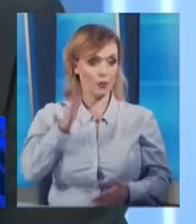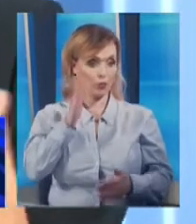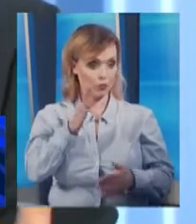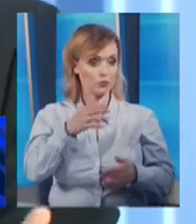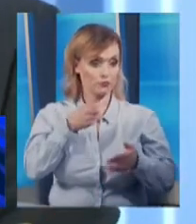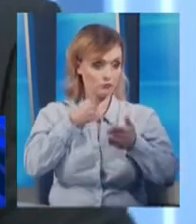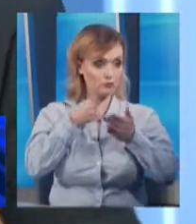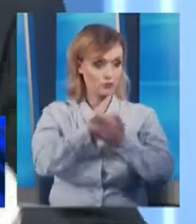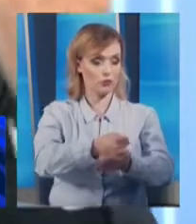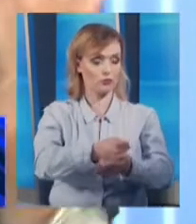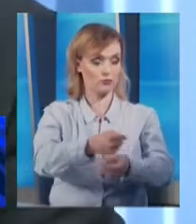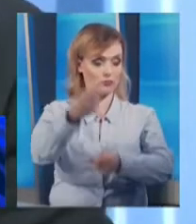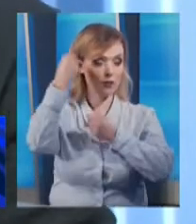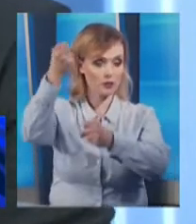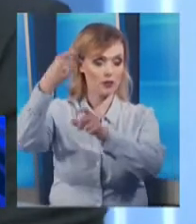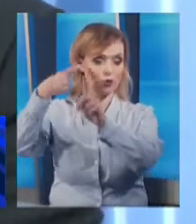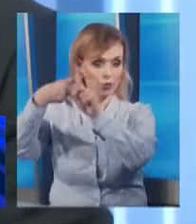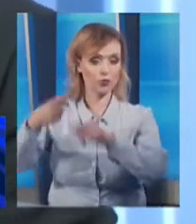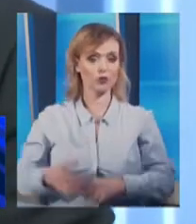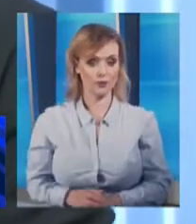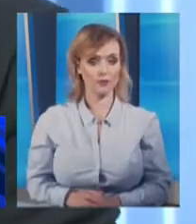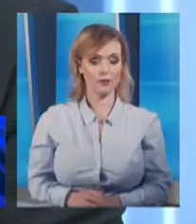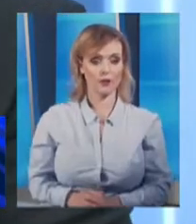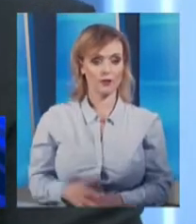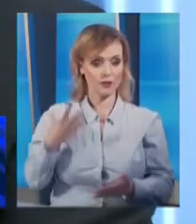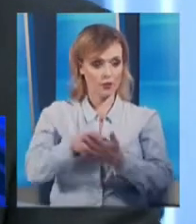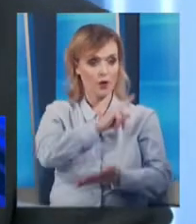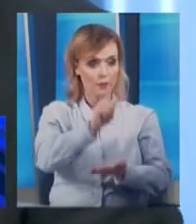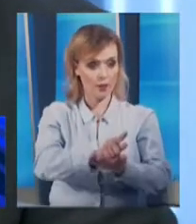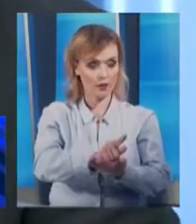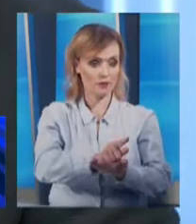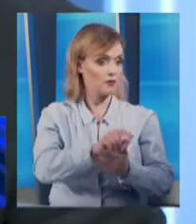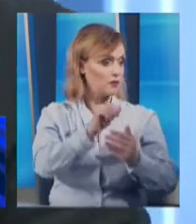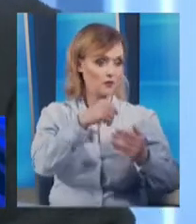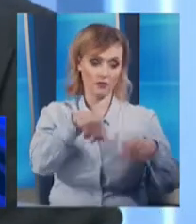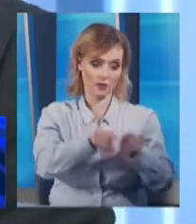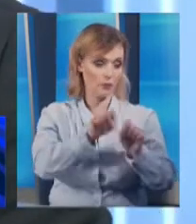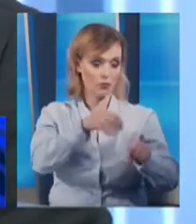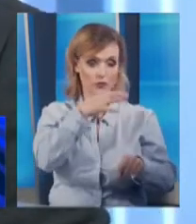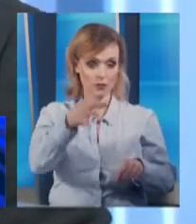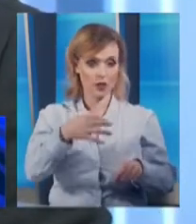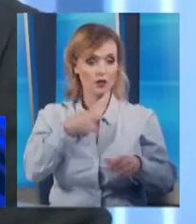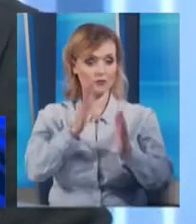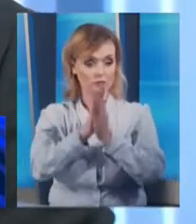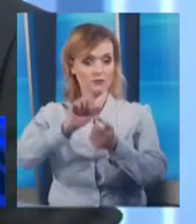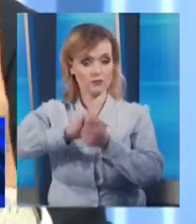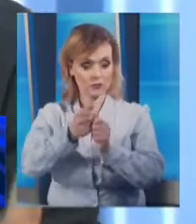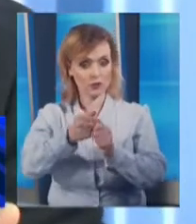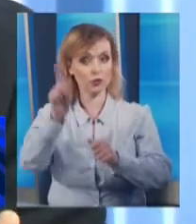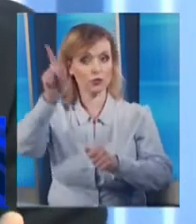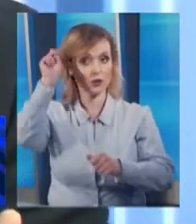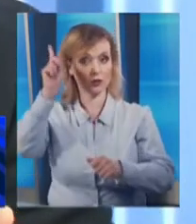crucea, mandatul sau, nu spun eu, menirea, dacă vreți, dar vă rog să se rețină exact ceea ce am spus